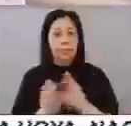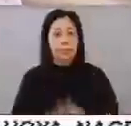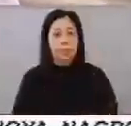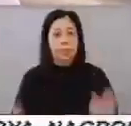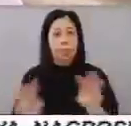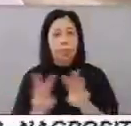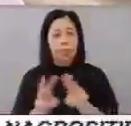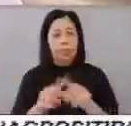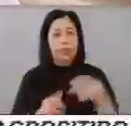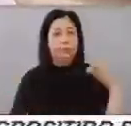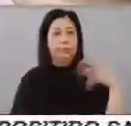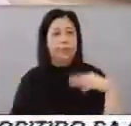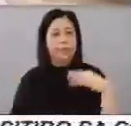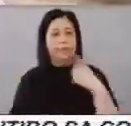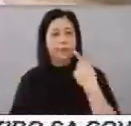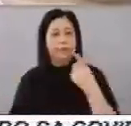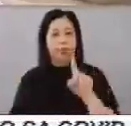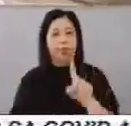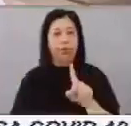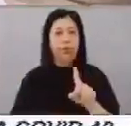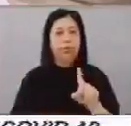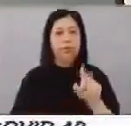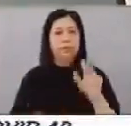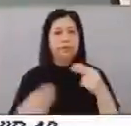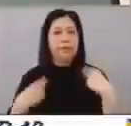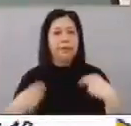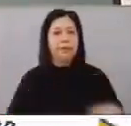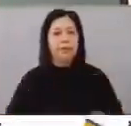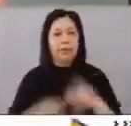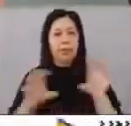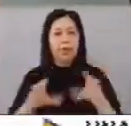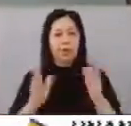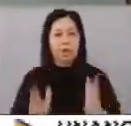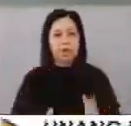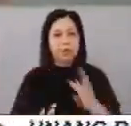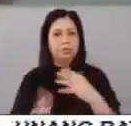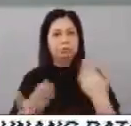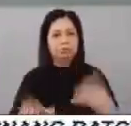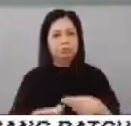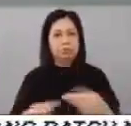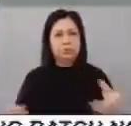nasa 6.9 bilyong piso naman ang naibigay sa